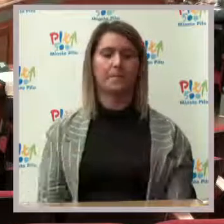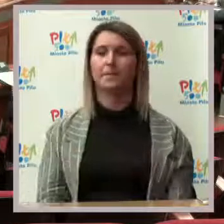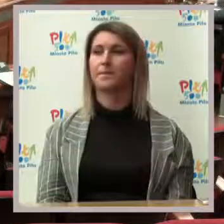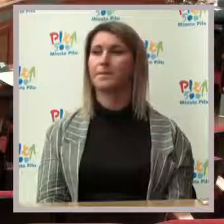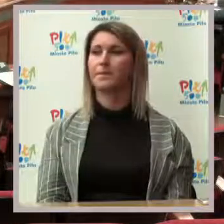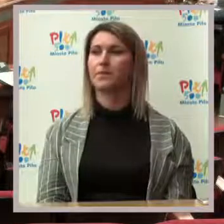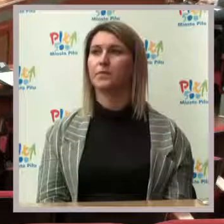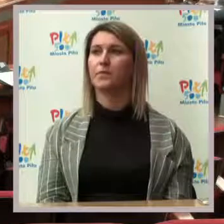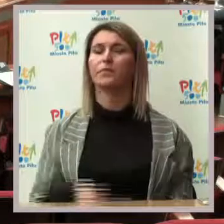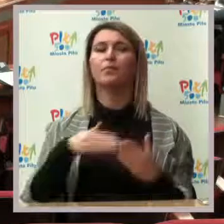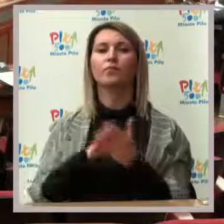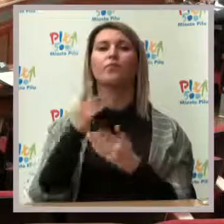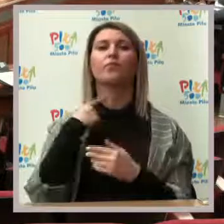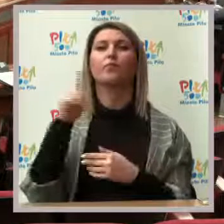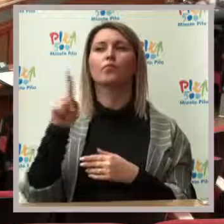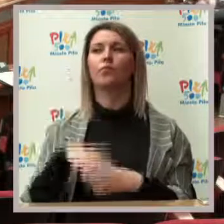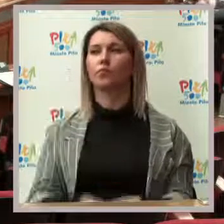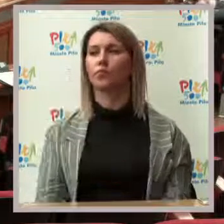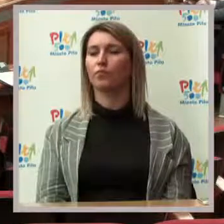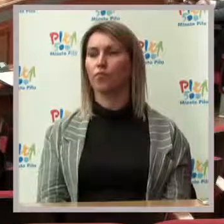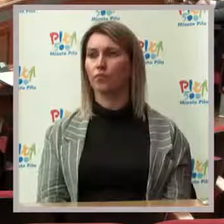o rozpoczęcie głosowania.